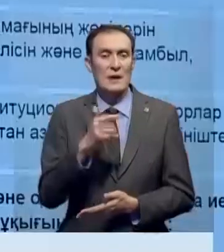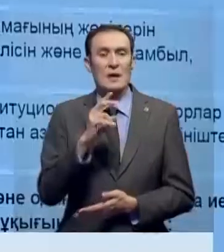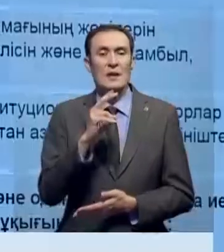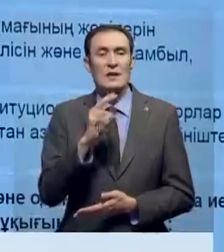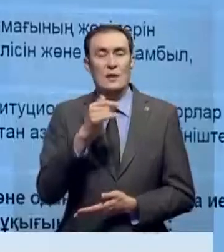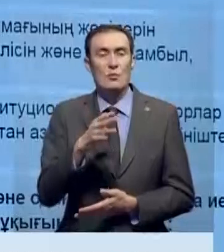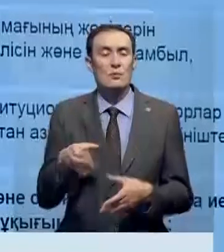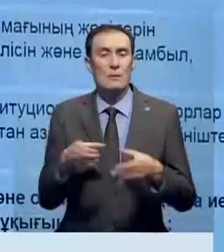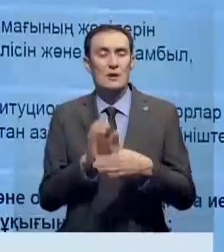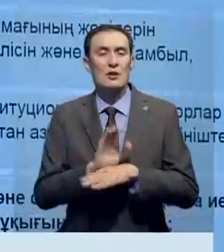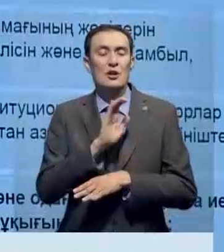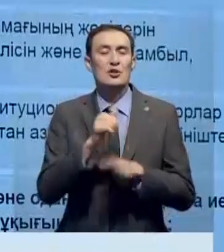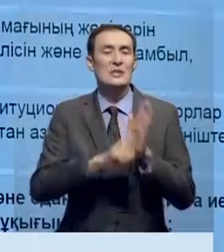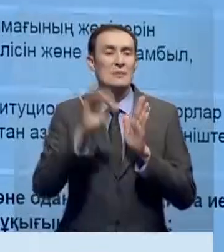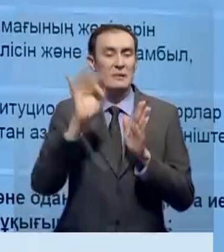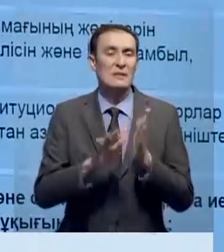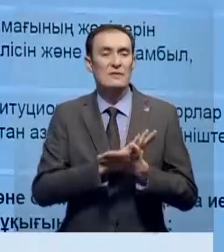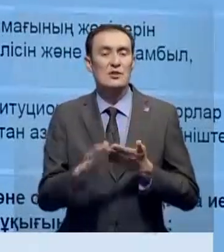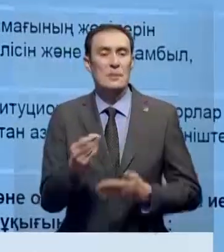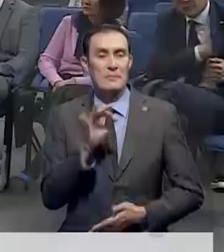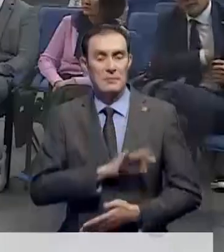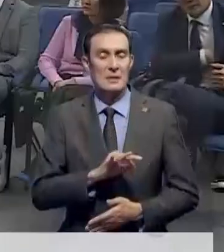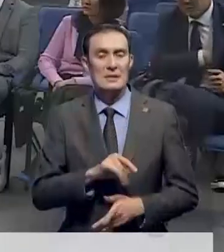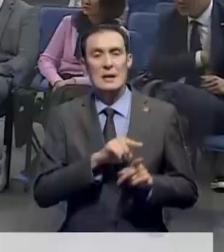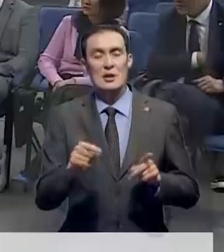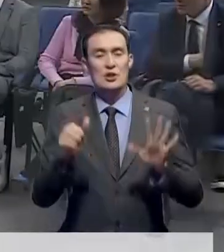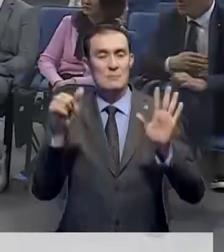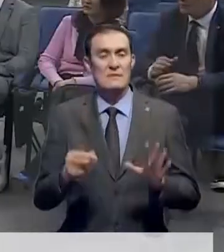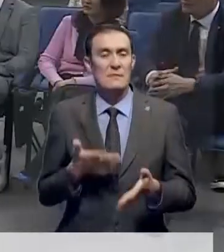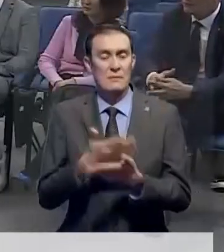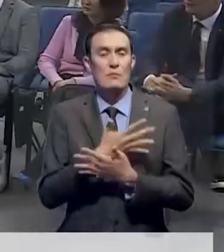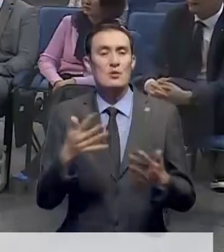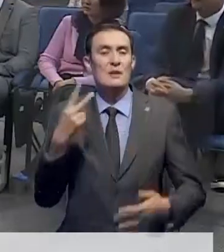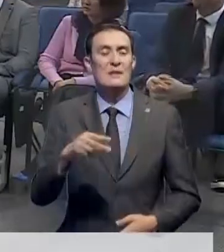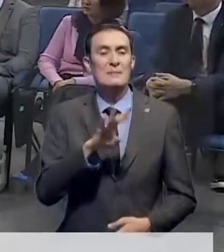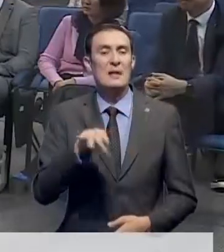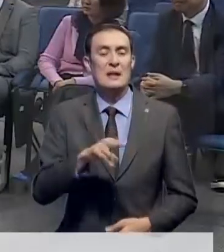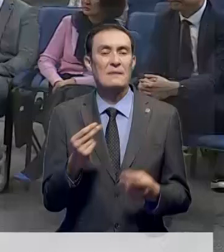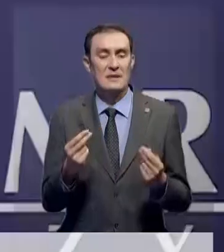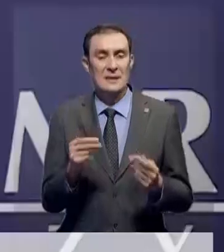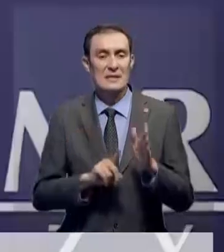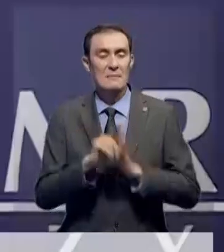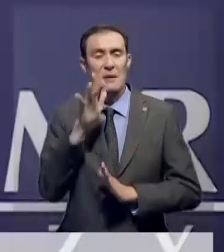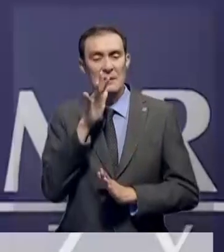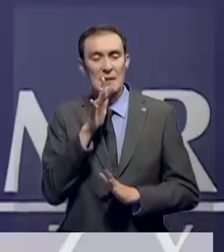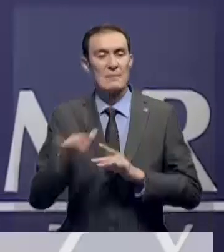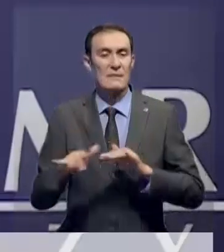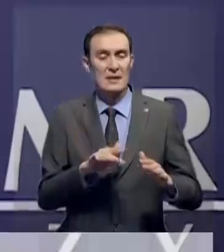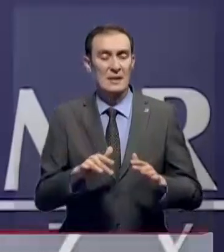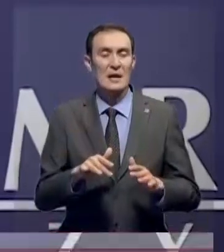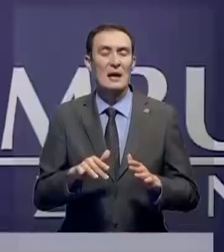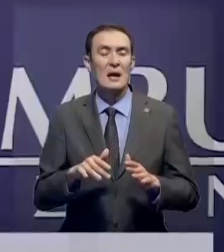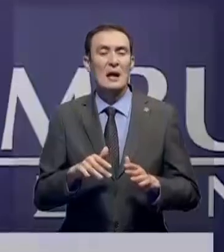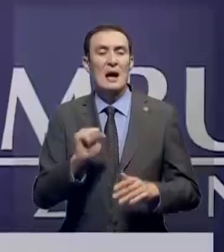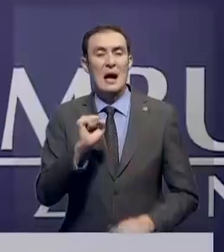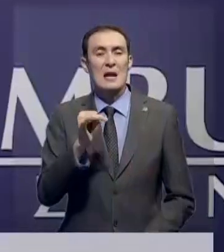намерена направлять не менее 60% чистой прибыли. Так, за первые полугодия акционерам выплатят свыше 20 миллиардов тенге. С момента проведения народного